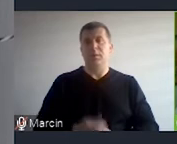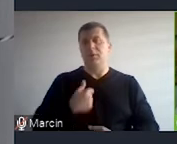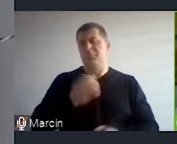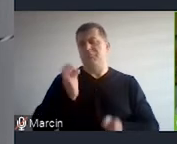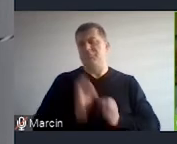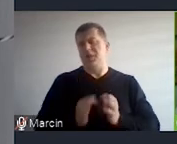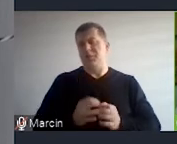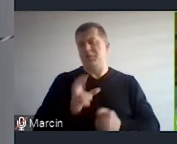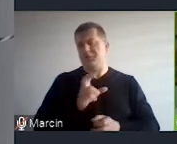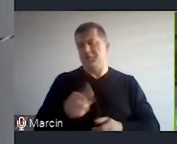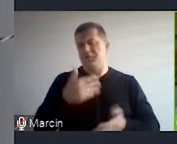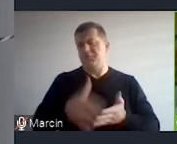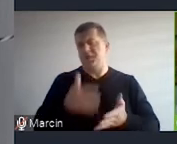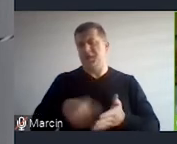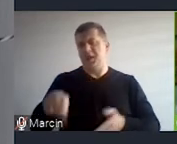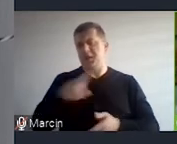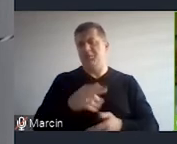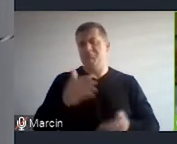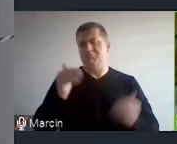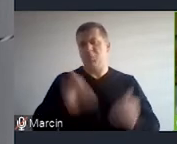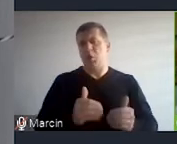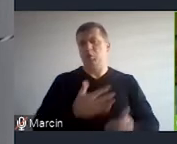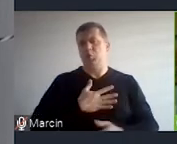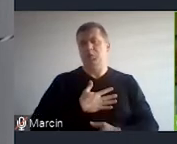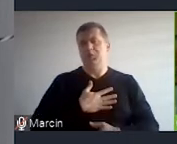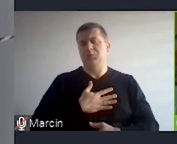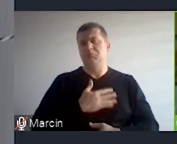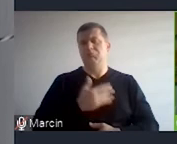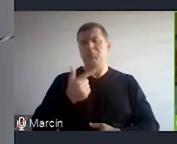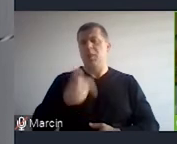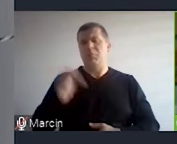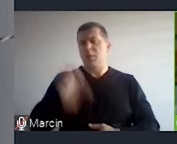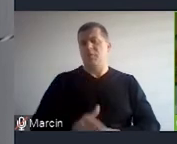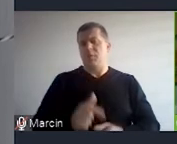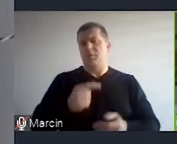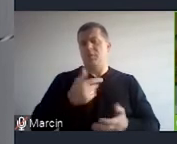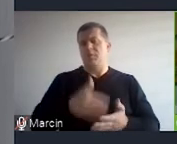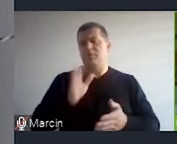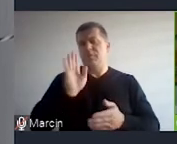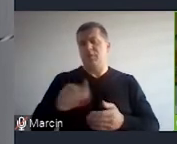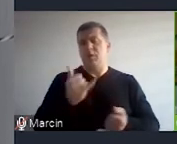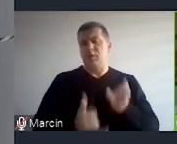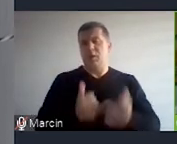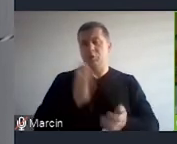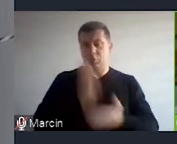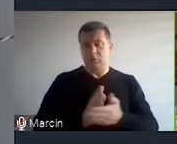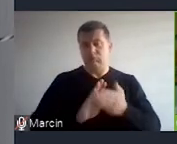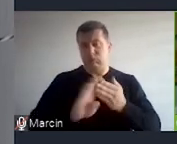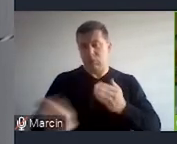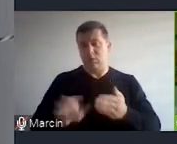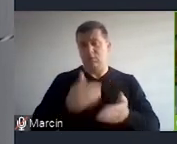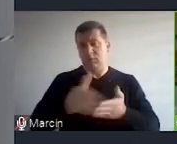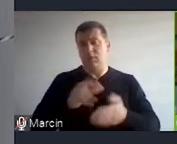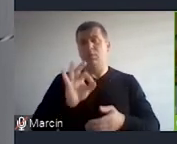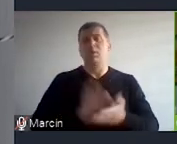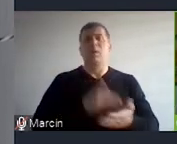przewidzenia, że tych wydatków, że te wydatki nie powinny zostać poniesione. Jeśli one zostały poniesione, bo na